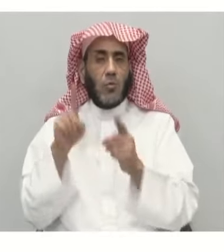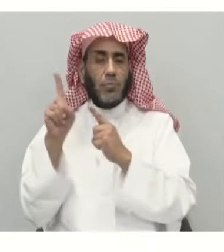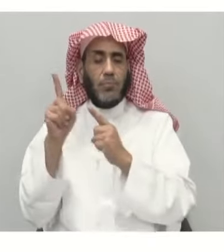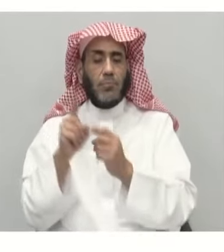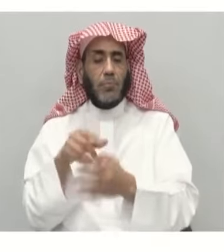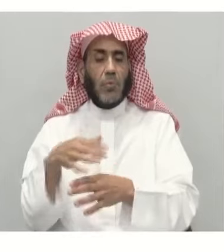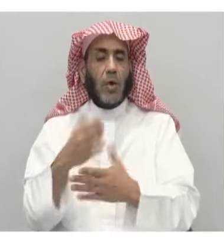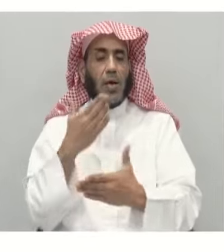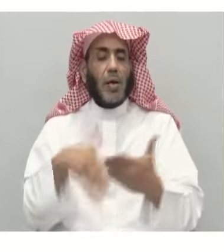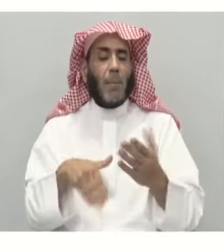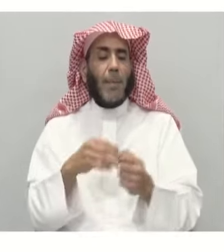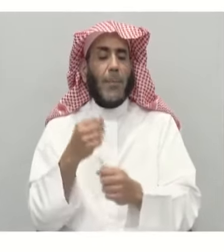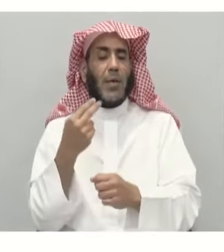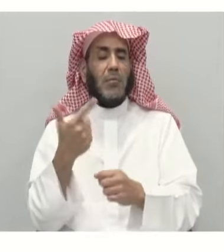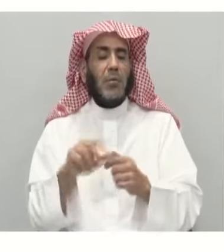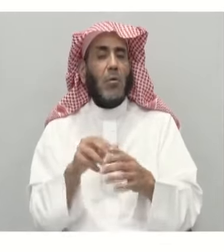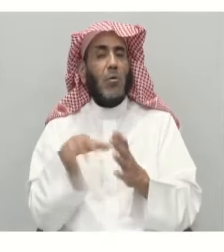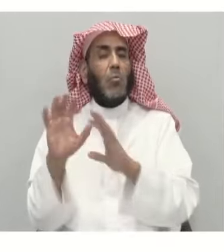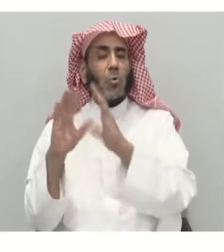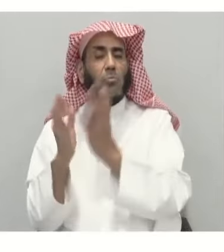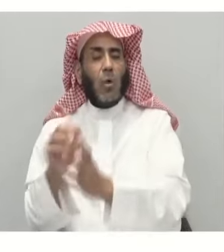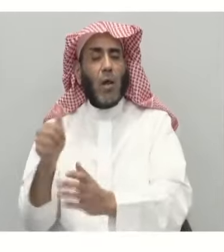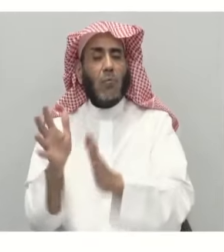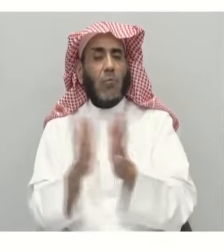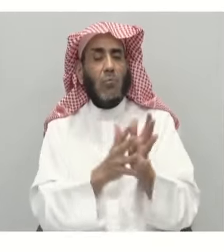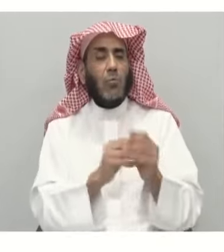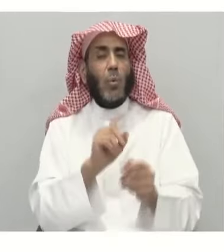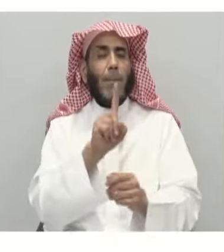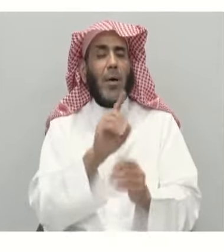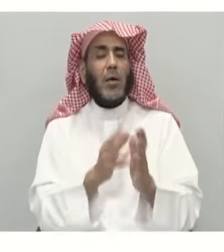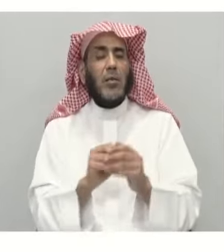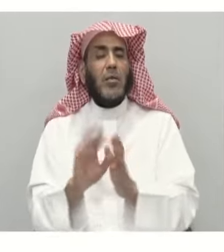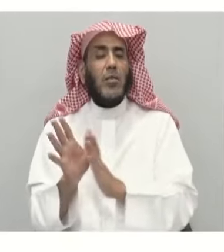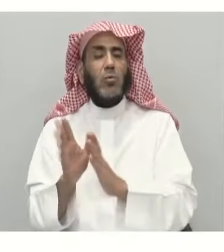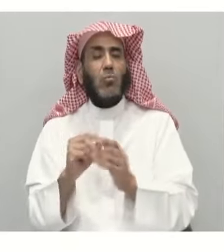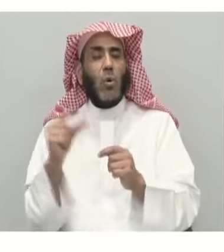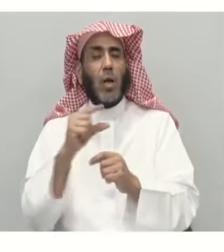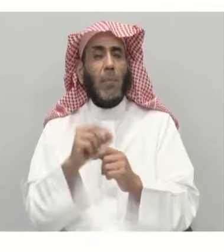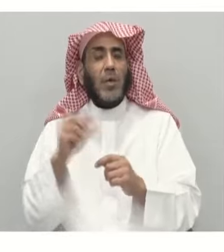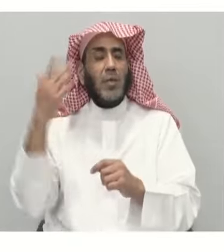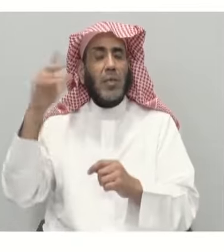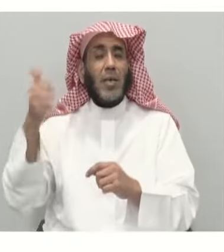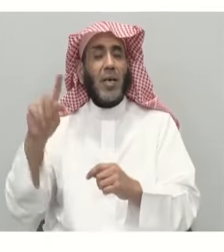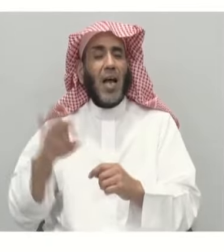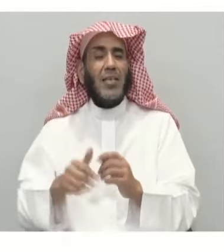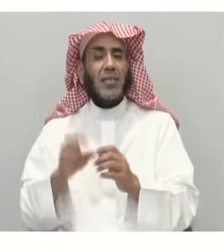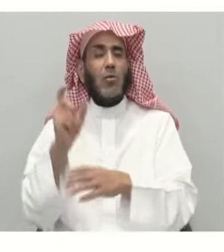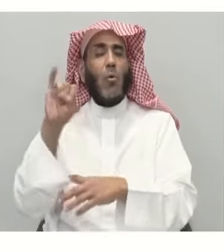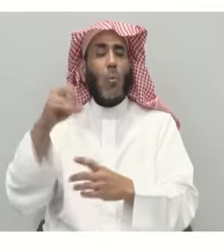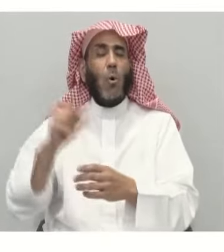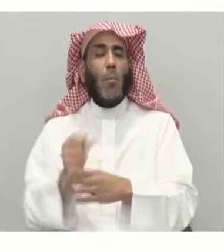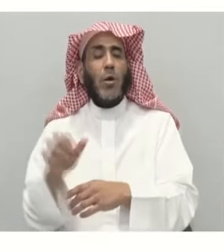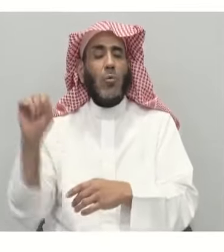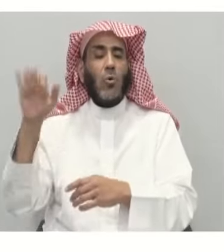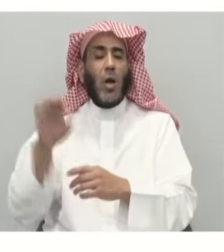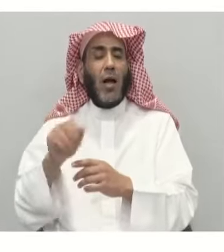وقسمه الى قسمين مجموعه الف وكذلك مجموعه باء اشار الى مجموعه من الكلمات منها راس ومنها مؤمن ومنها يكافئ